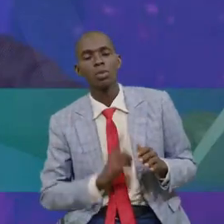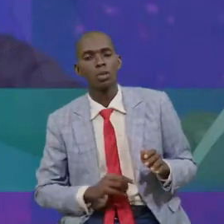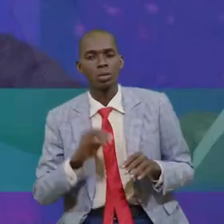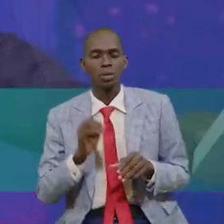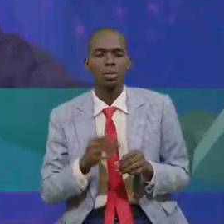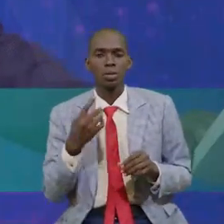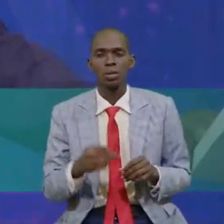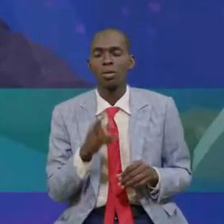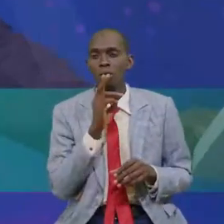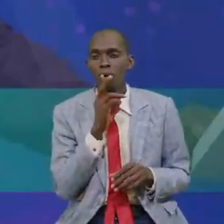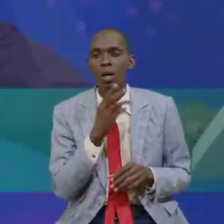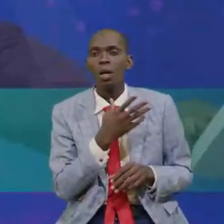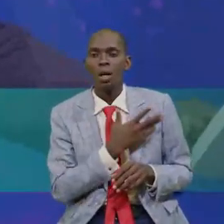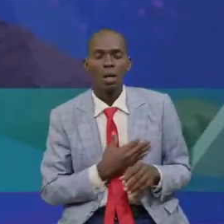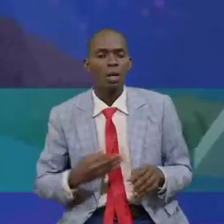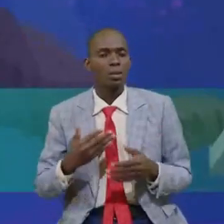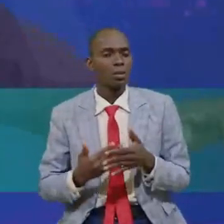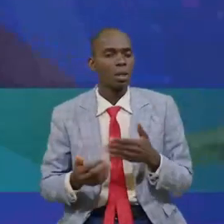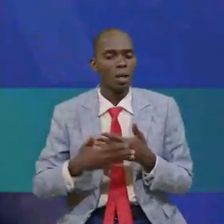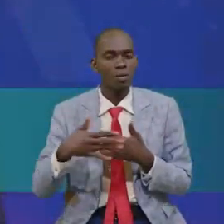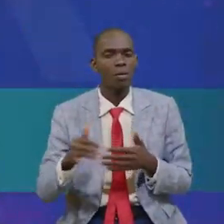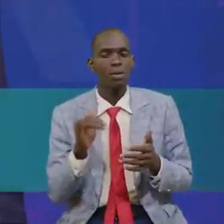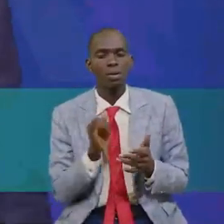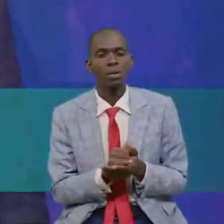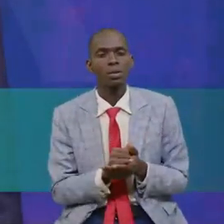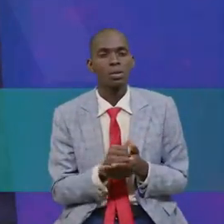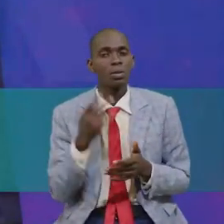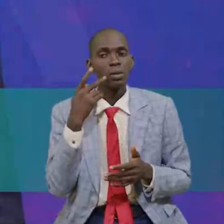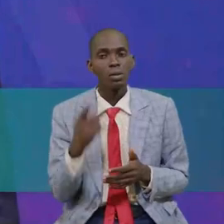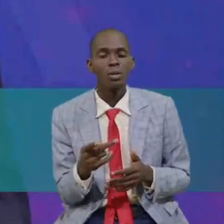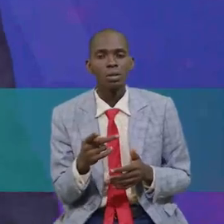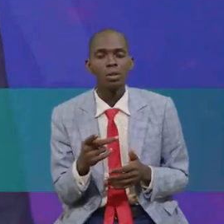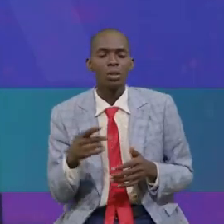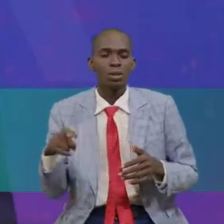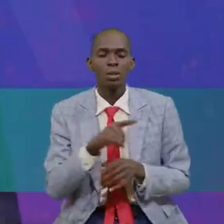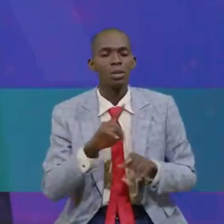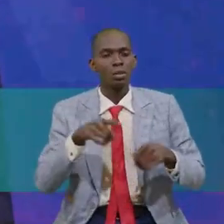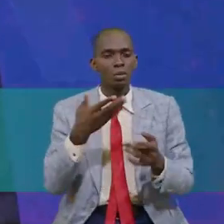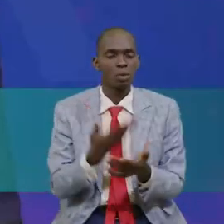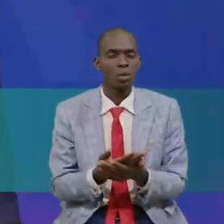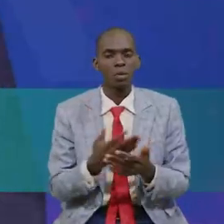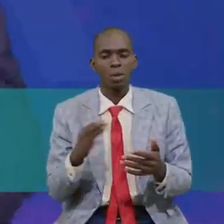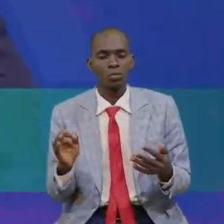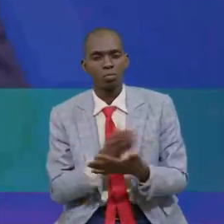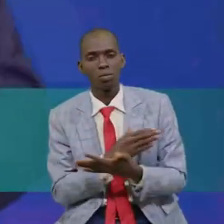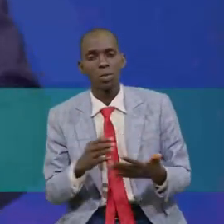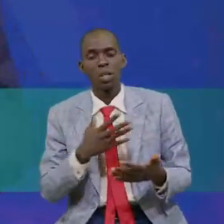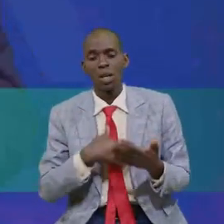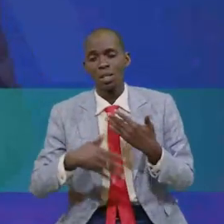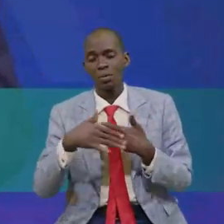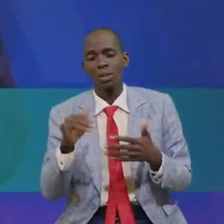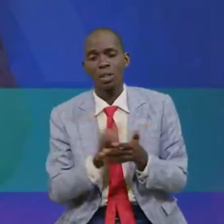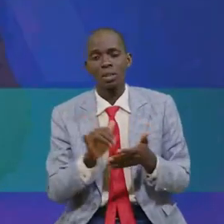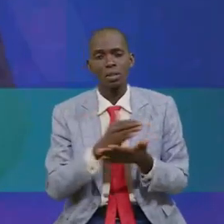Après les chants, à la fin du chapitre 15, l'eau était amère. Ils ne pouvaient pas boire. Et les enfants d'Israël